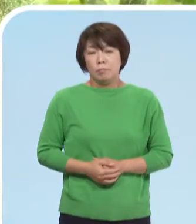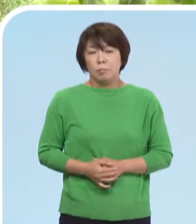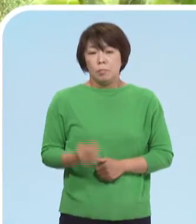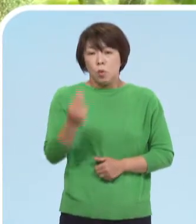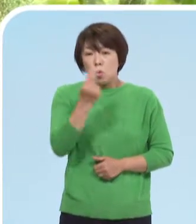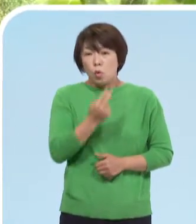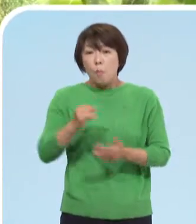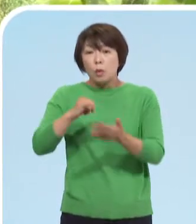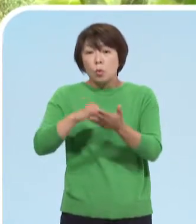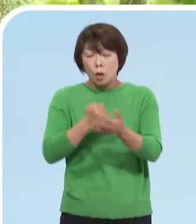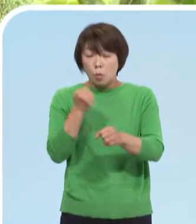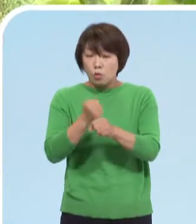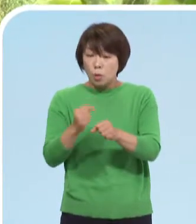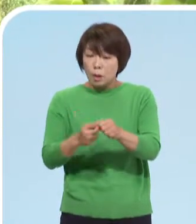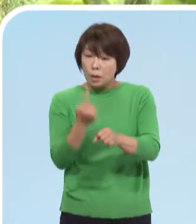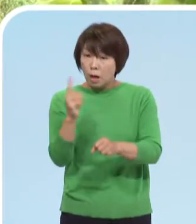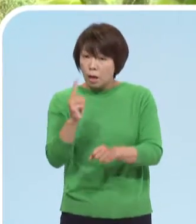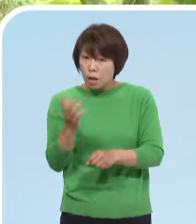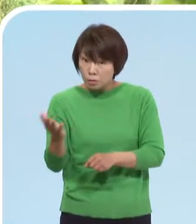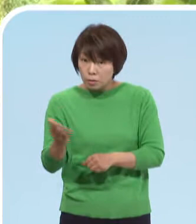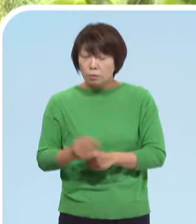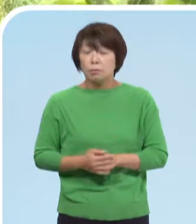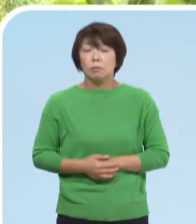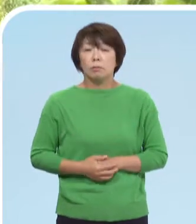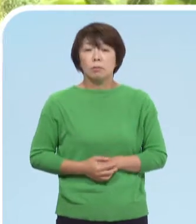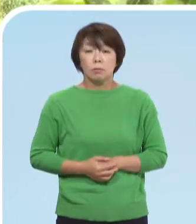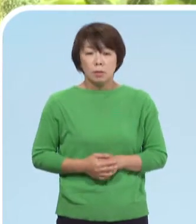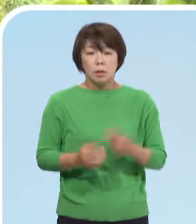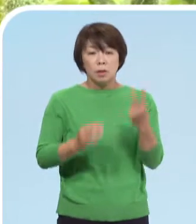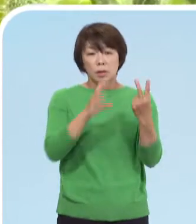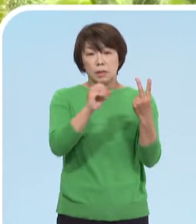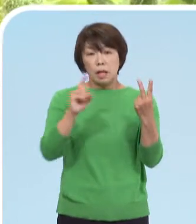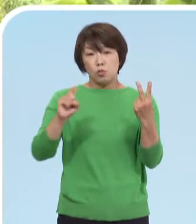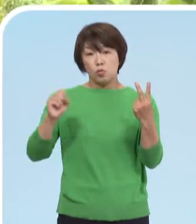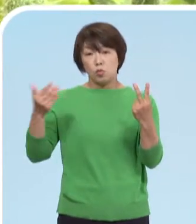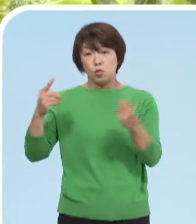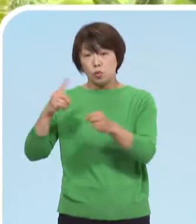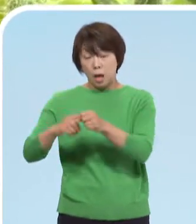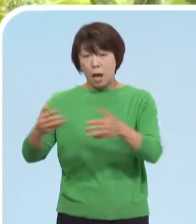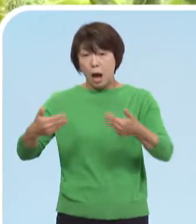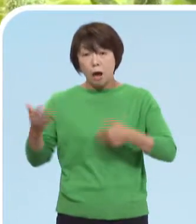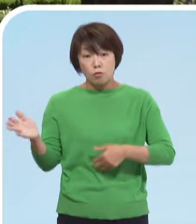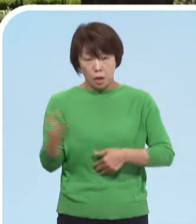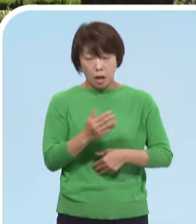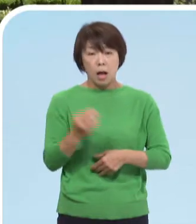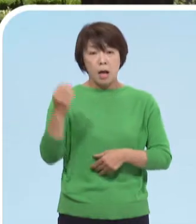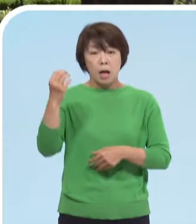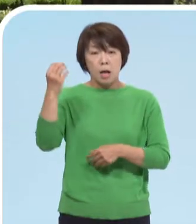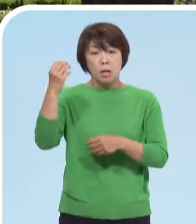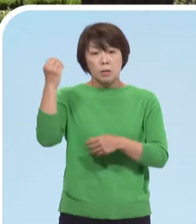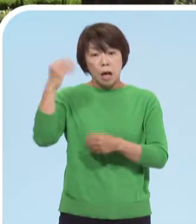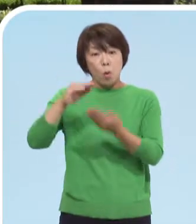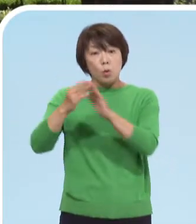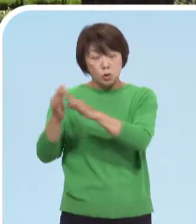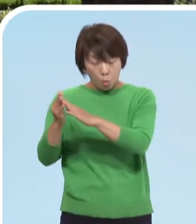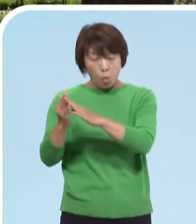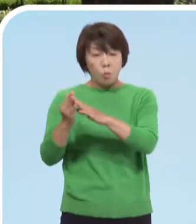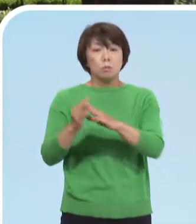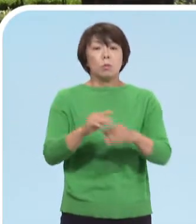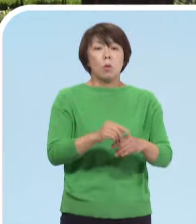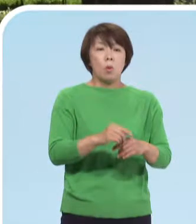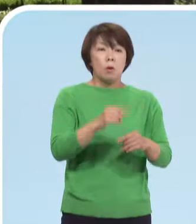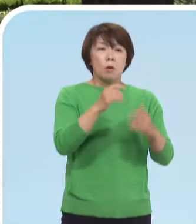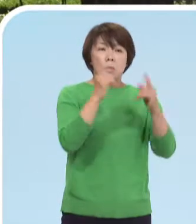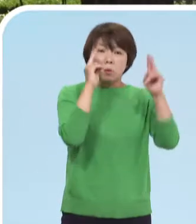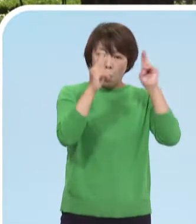マトジャムを作るのきっかけっていうのは何だったんですか。これ 2019年の春から佐用町と民間企業